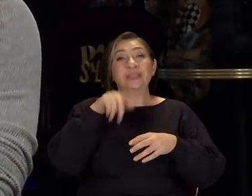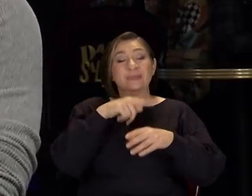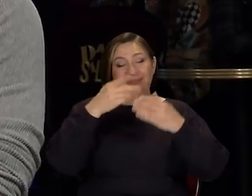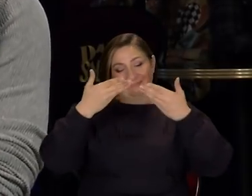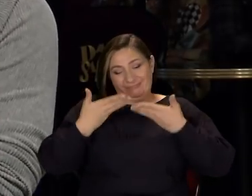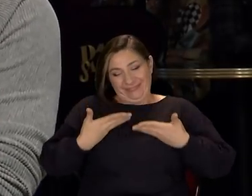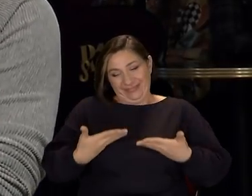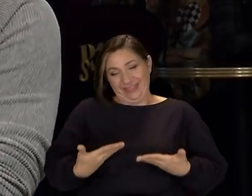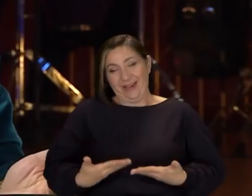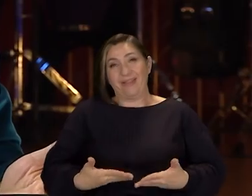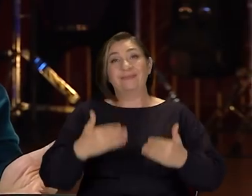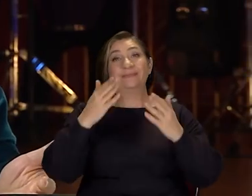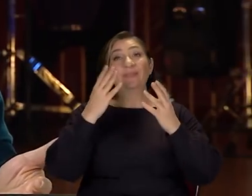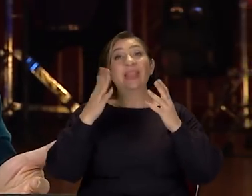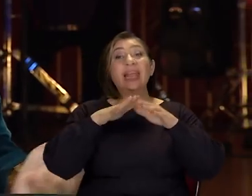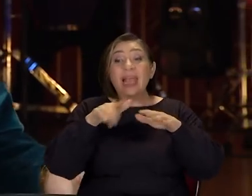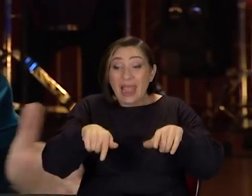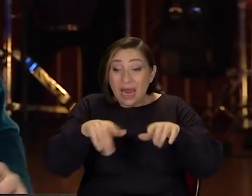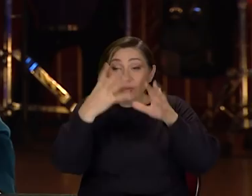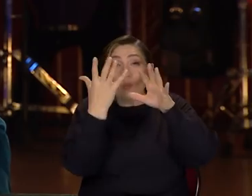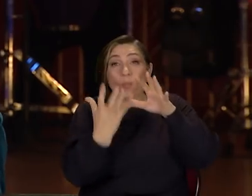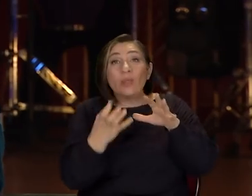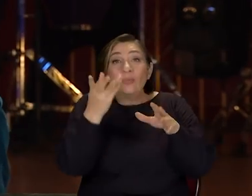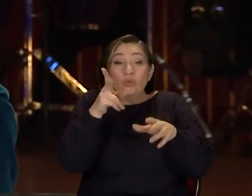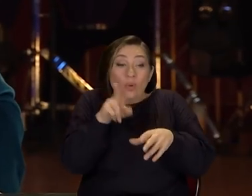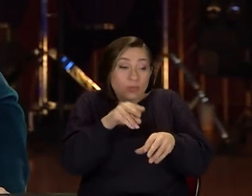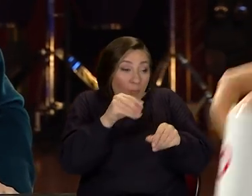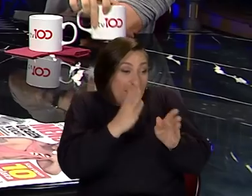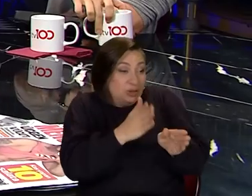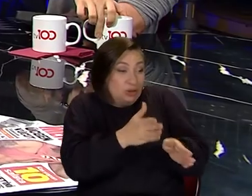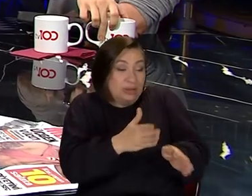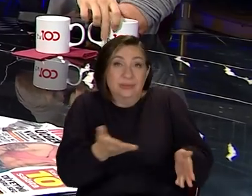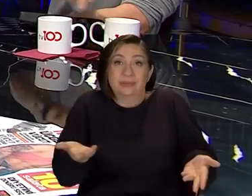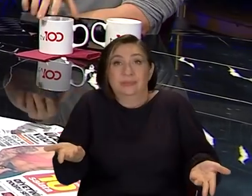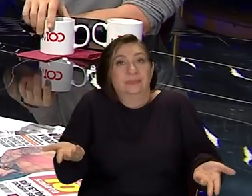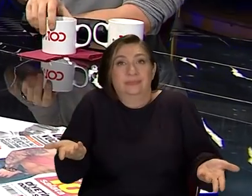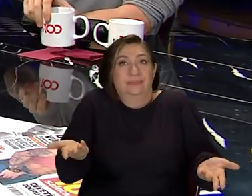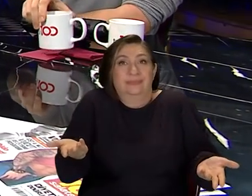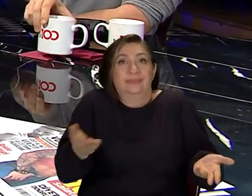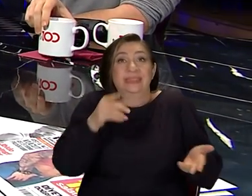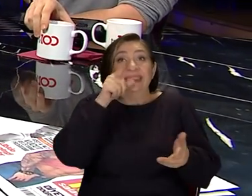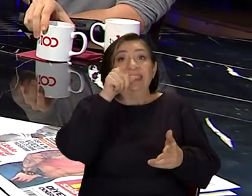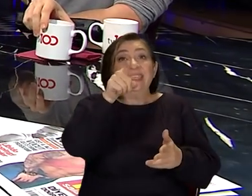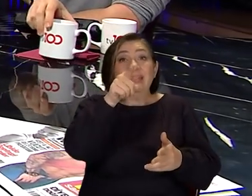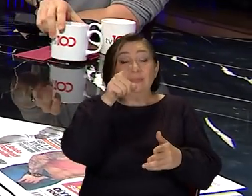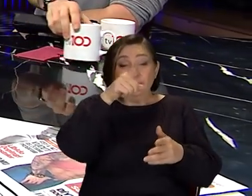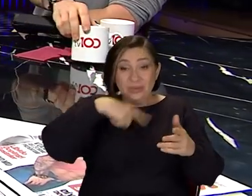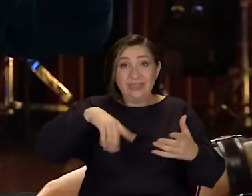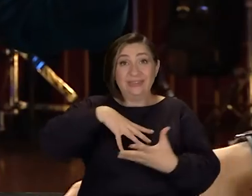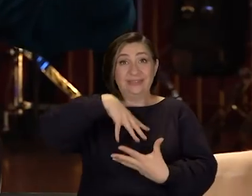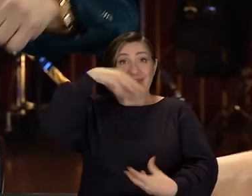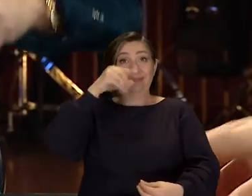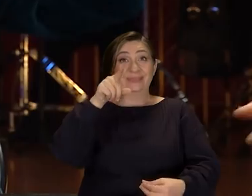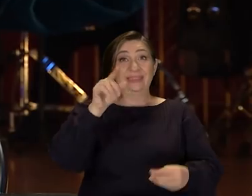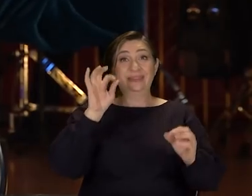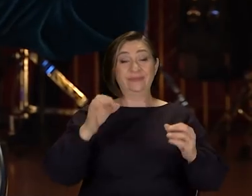şey tabii. Her şey. Ya yer çekimi abi hepimiz ölüyoruz. Toprağa gideceğiz hepimiz. Toprağa gideceğimiz için. Sen bunları hep sizde bak şey